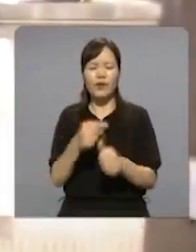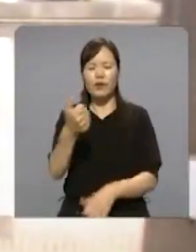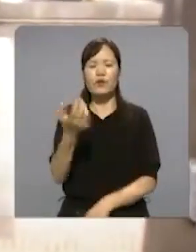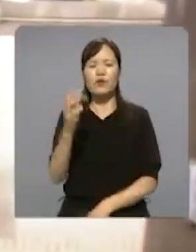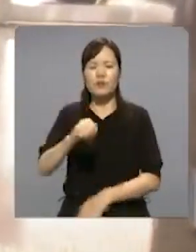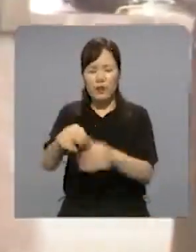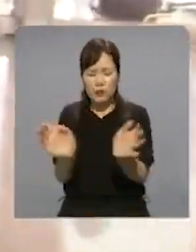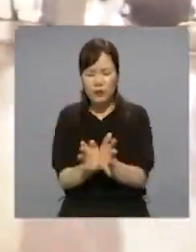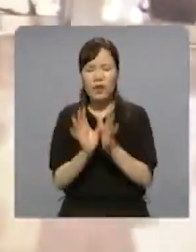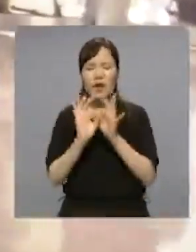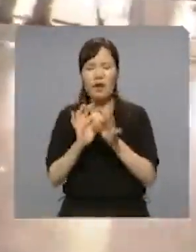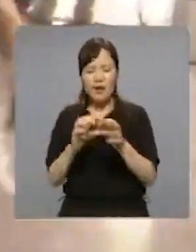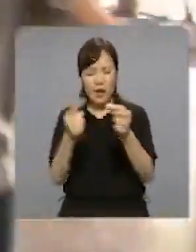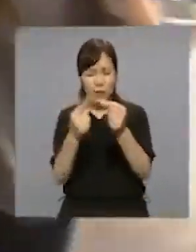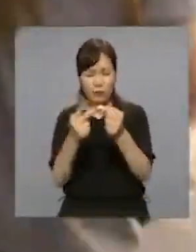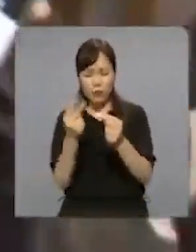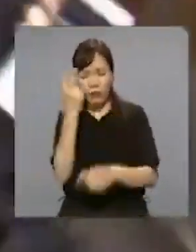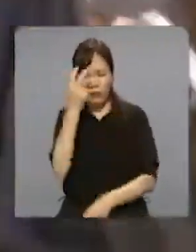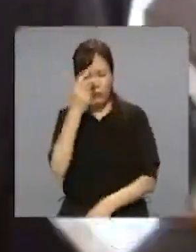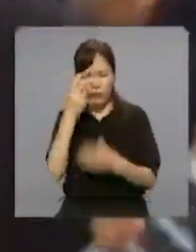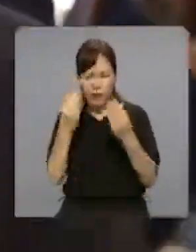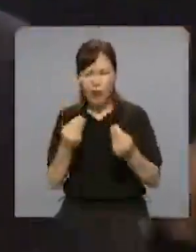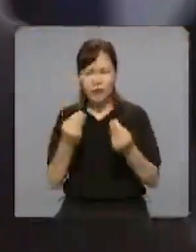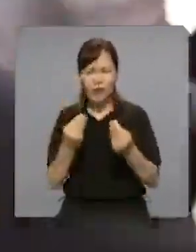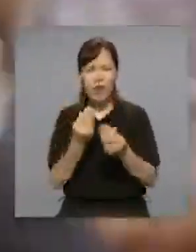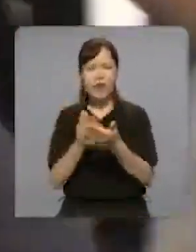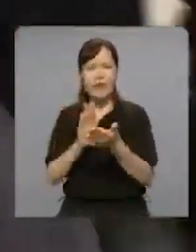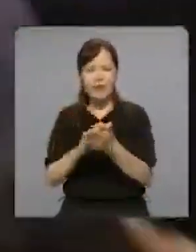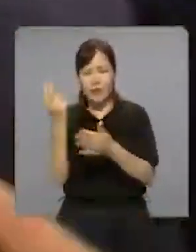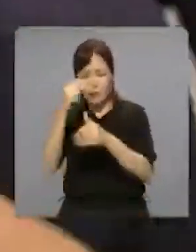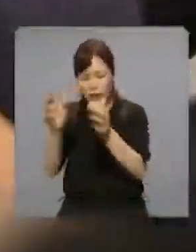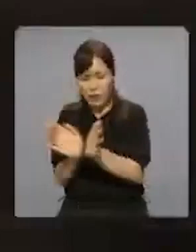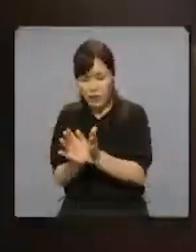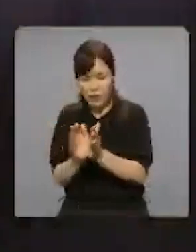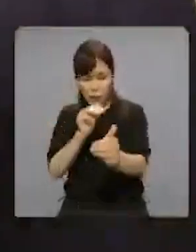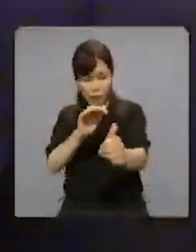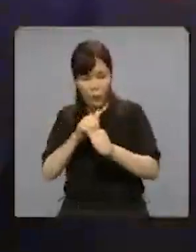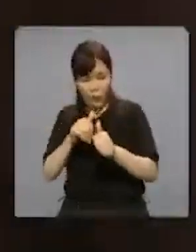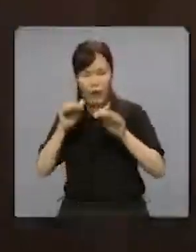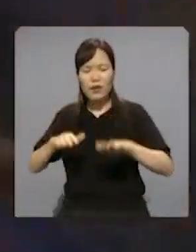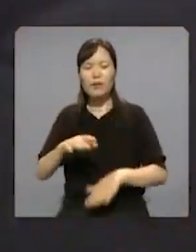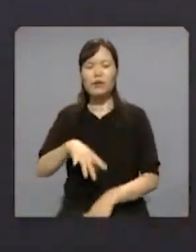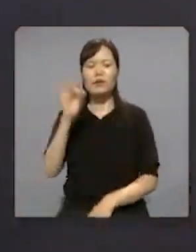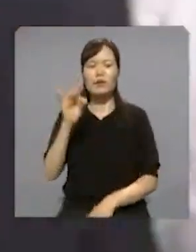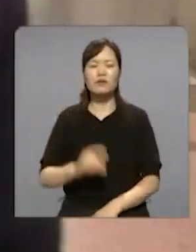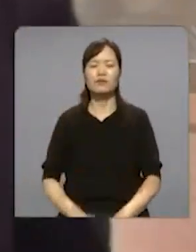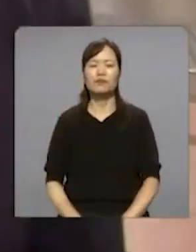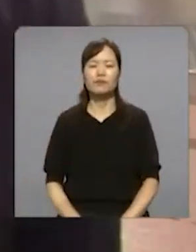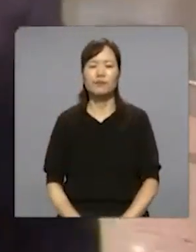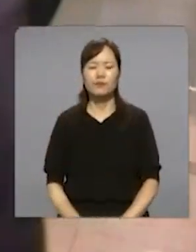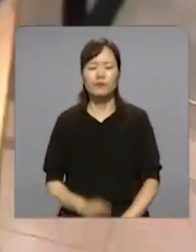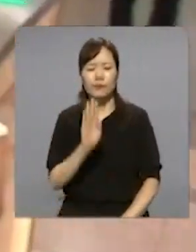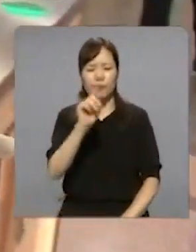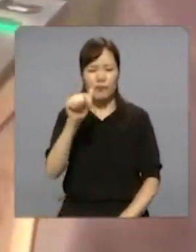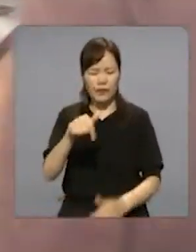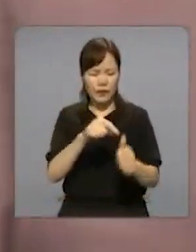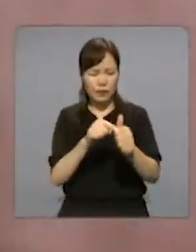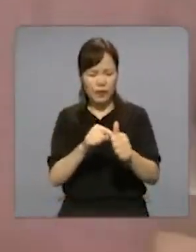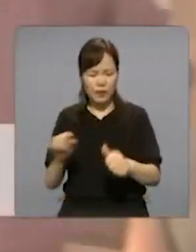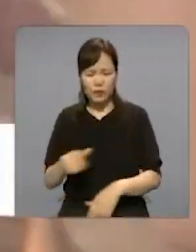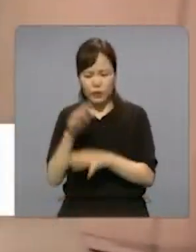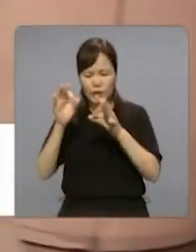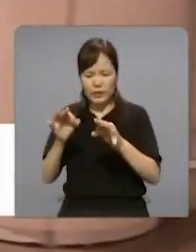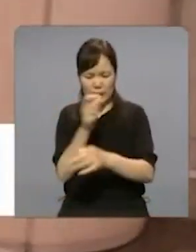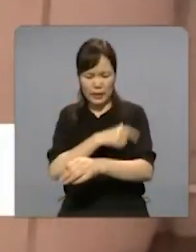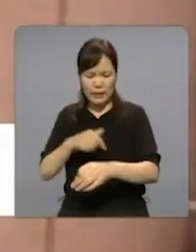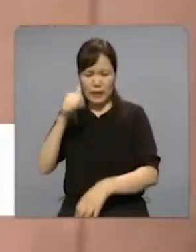클럽과 관련해 두 차례 조사를 받았지만 개편된 수사팀 소환은 이번이 처음입니다. 박 전 특검은 우리은행